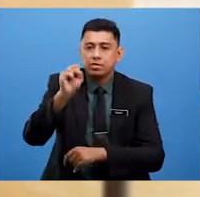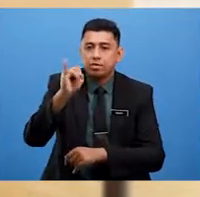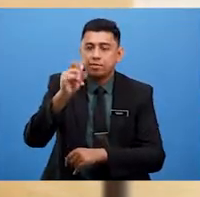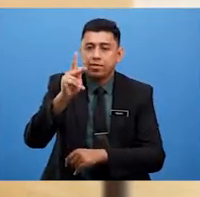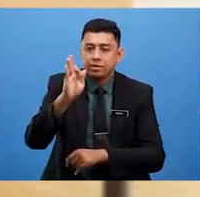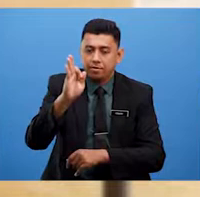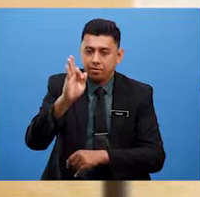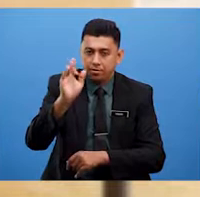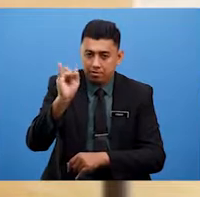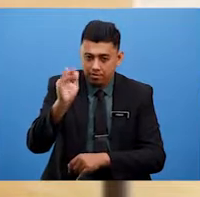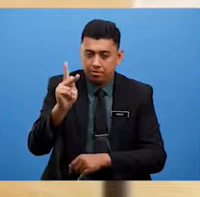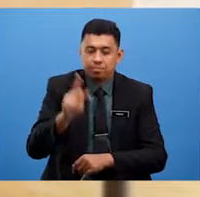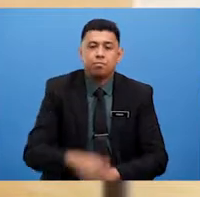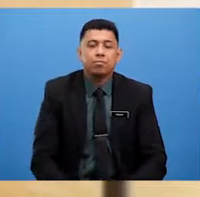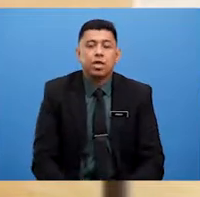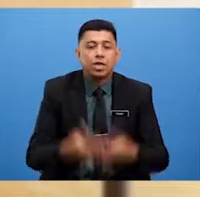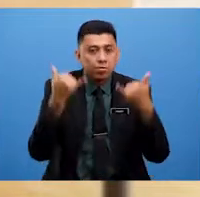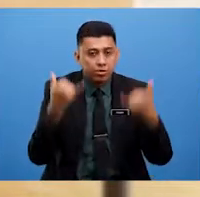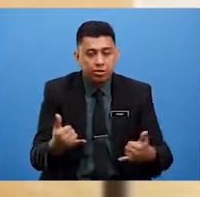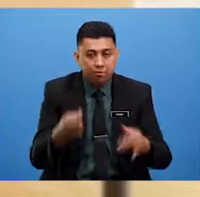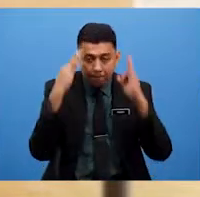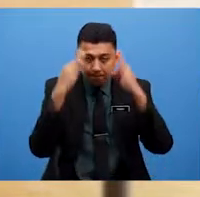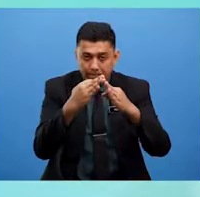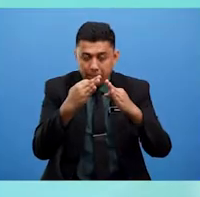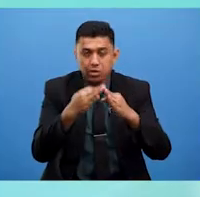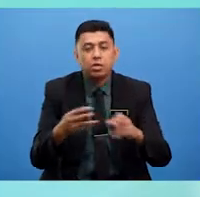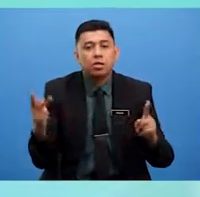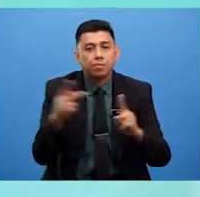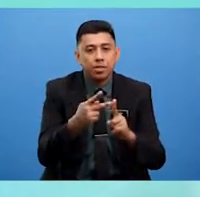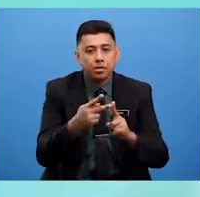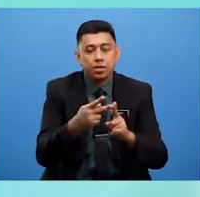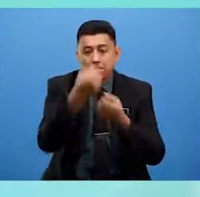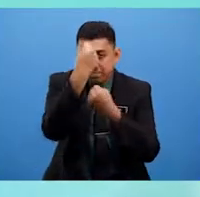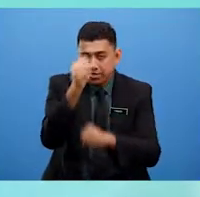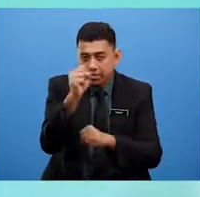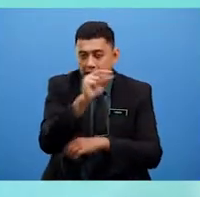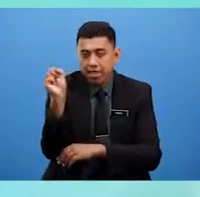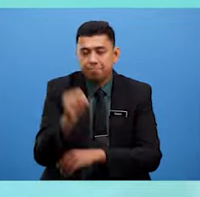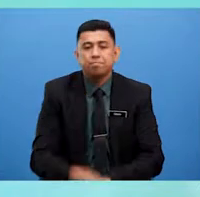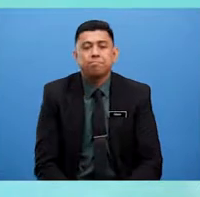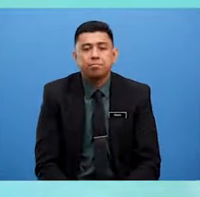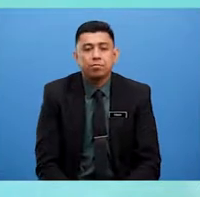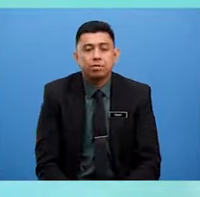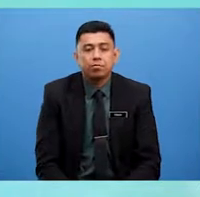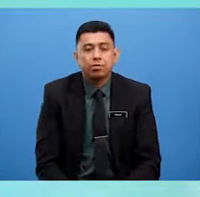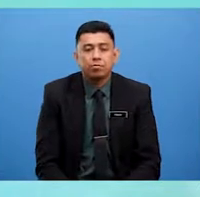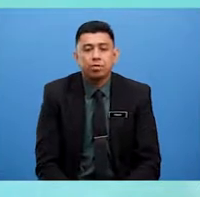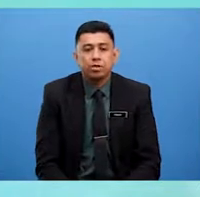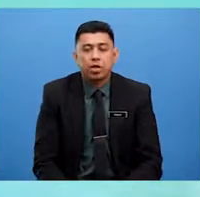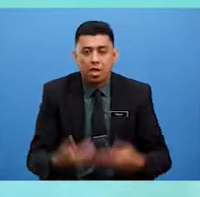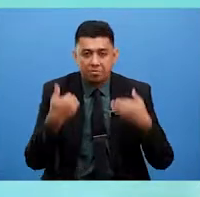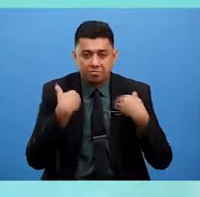subfasa latihan. Sekarang, kita fokus kepada fasa persediaan. Fasa ini